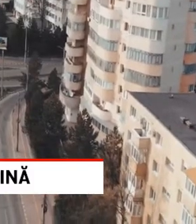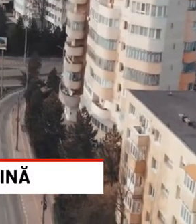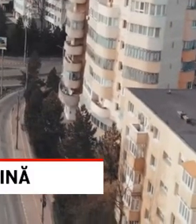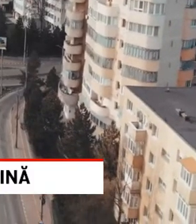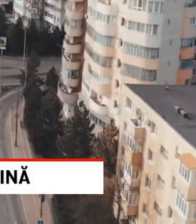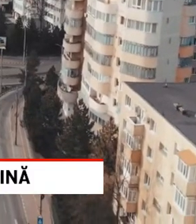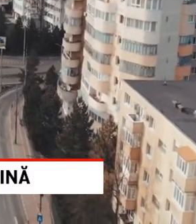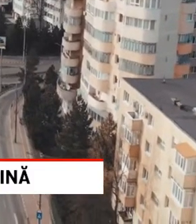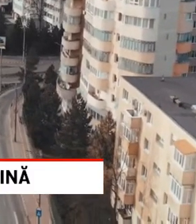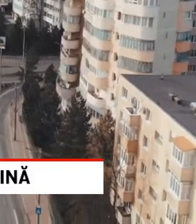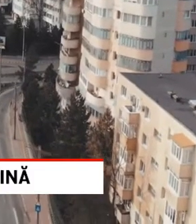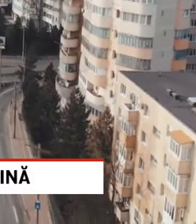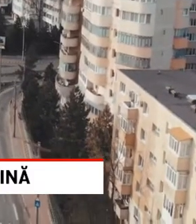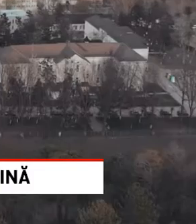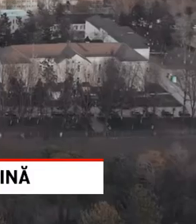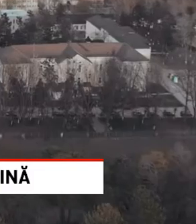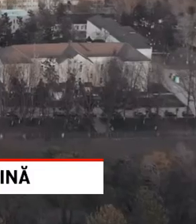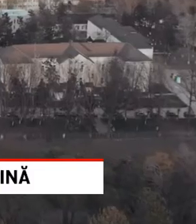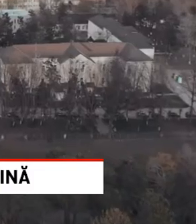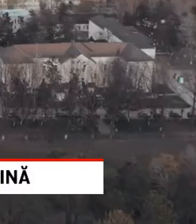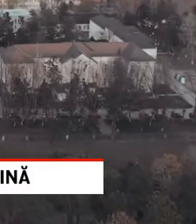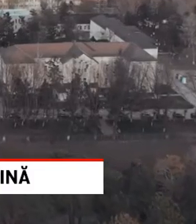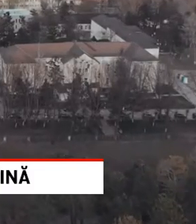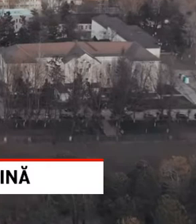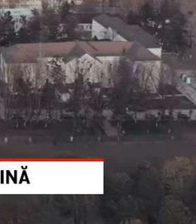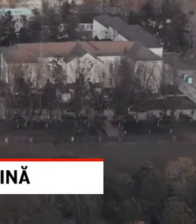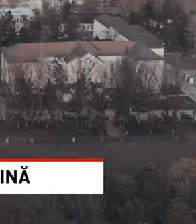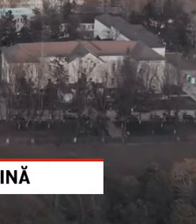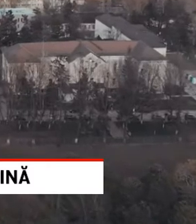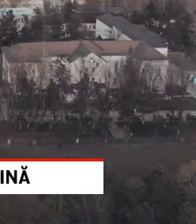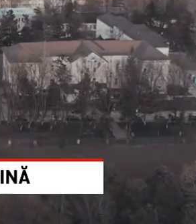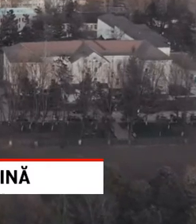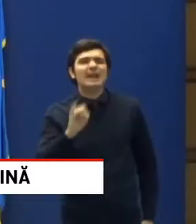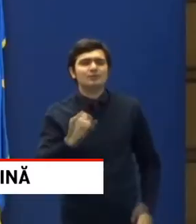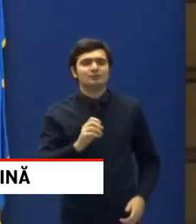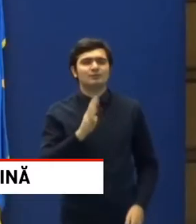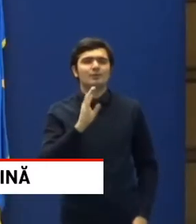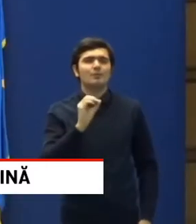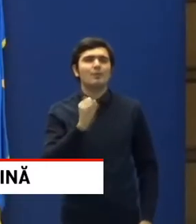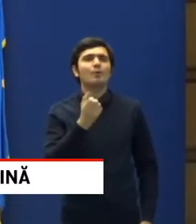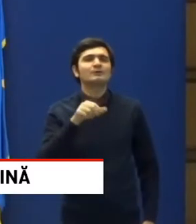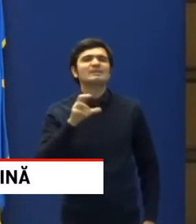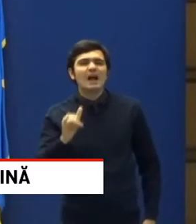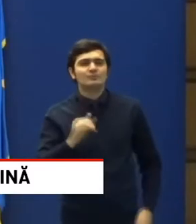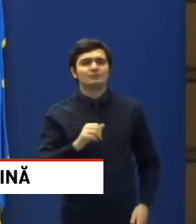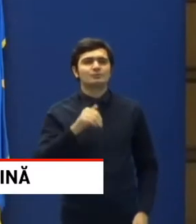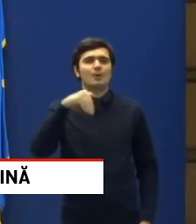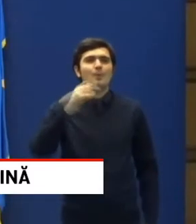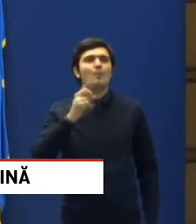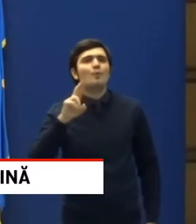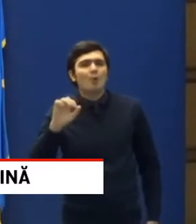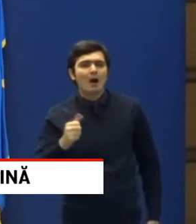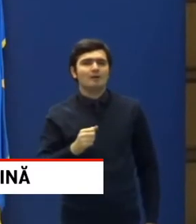Adâncata, Salcea, Ipotești, Bosanci, Moara,